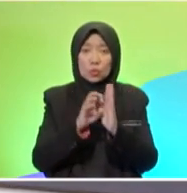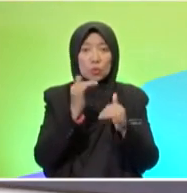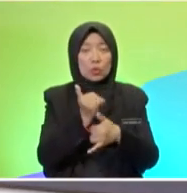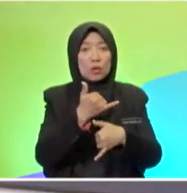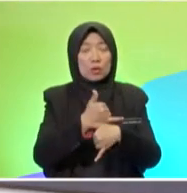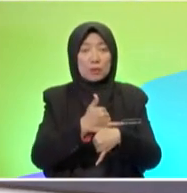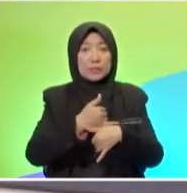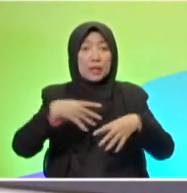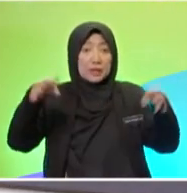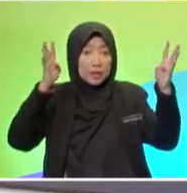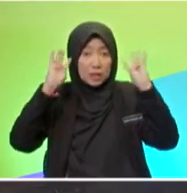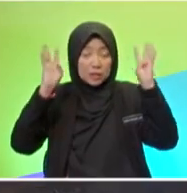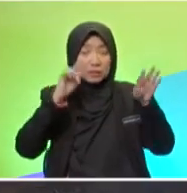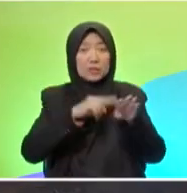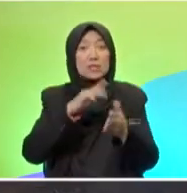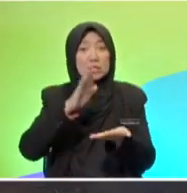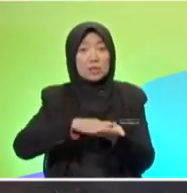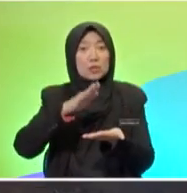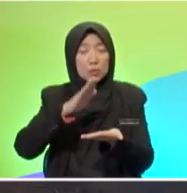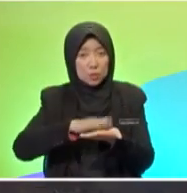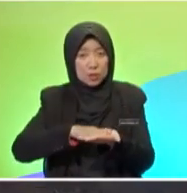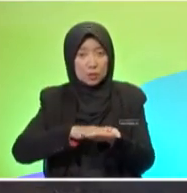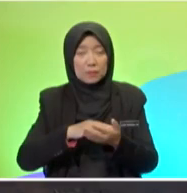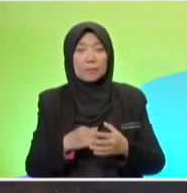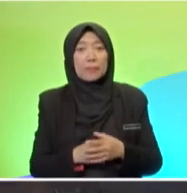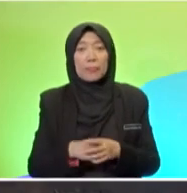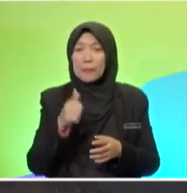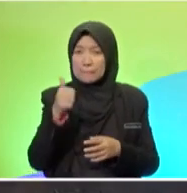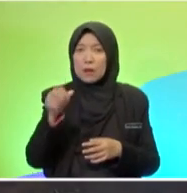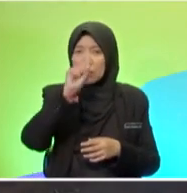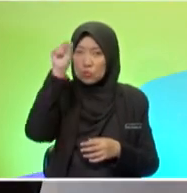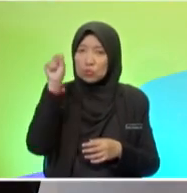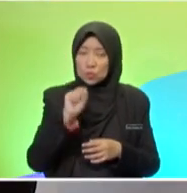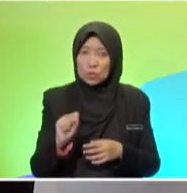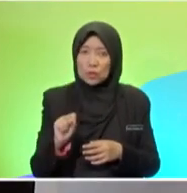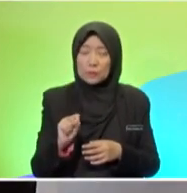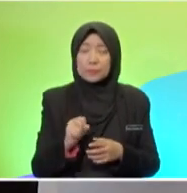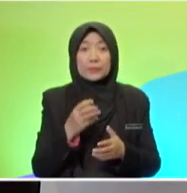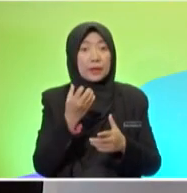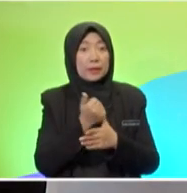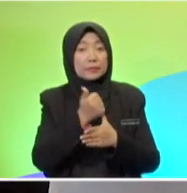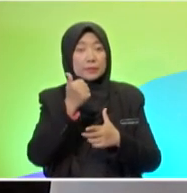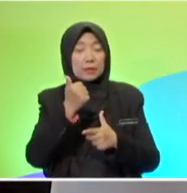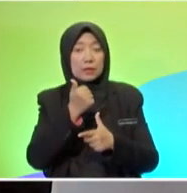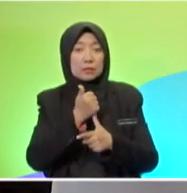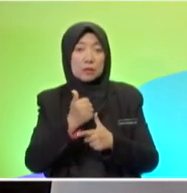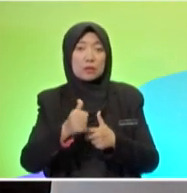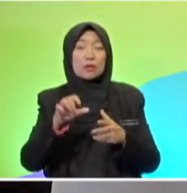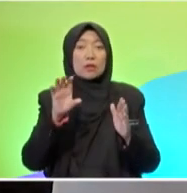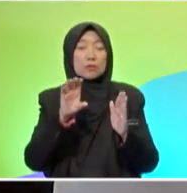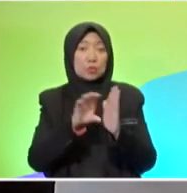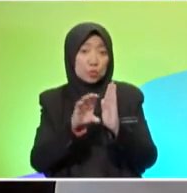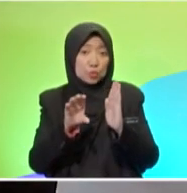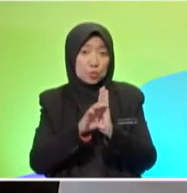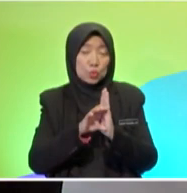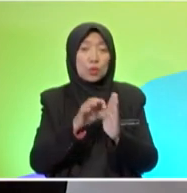yang murid-muri lakukan di sekolah tersebut Oke antara contoh-contoh karya kreatif yang murid-murid ini boleh